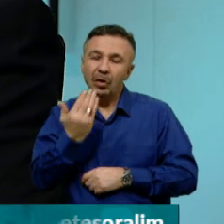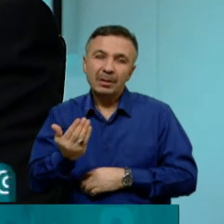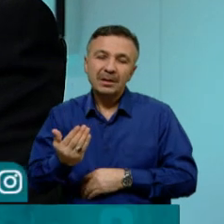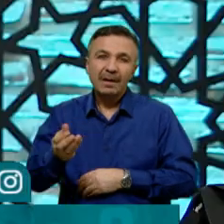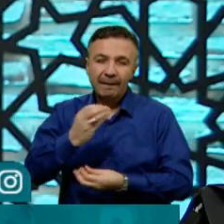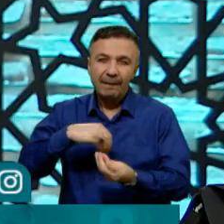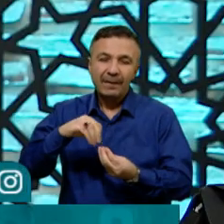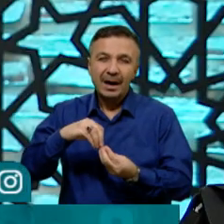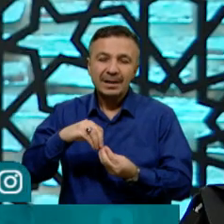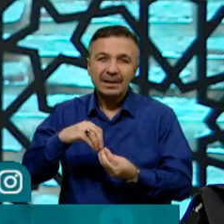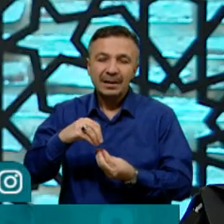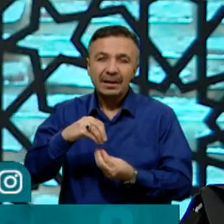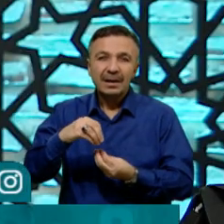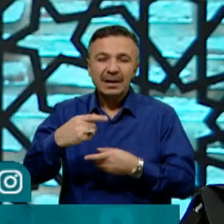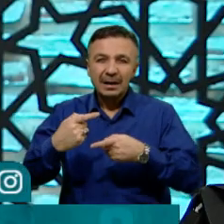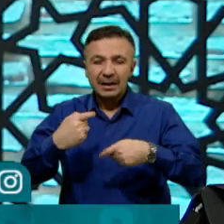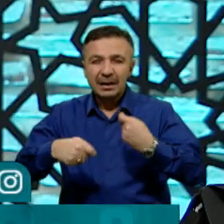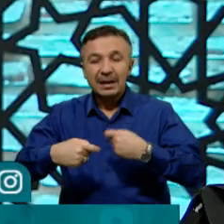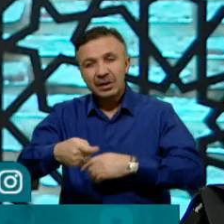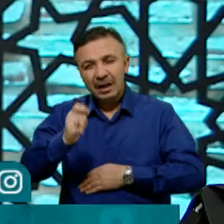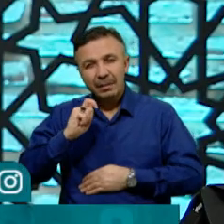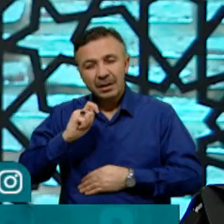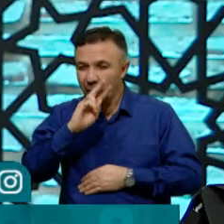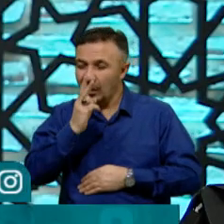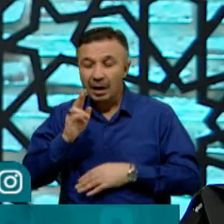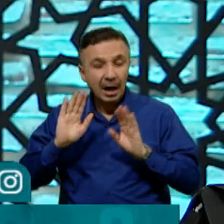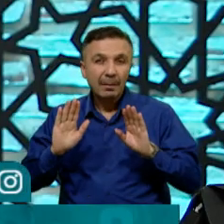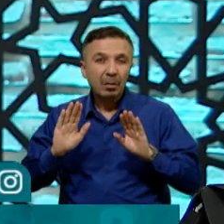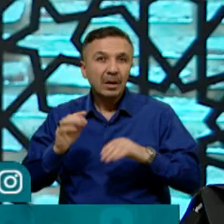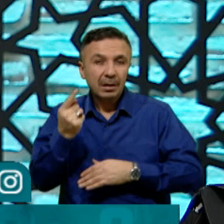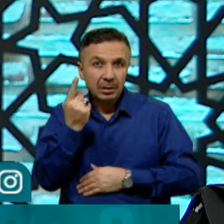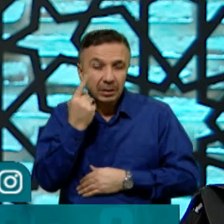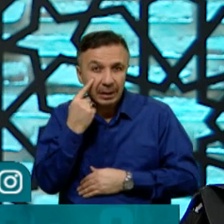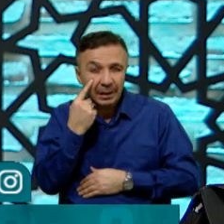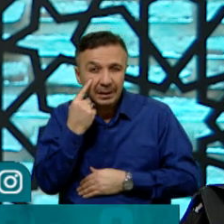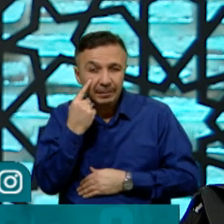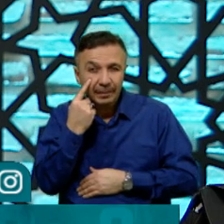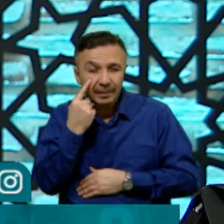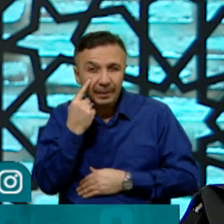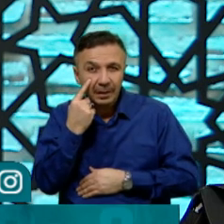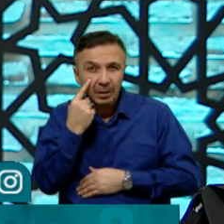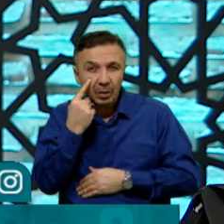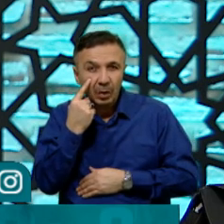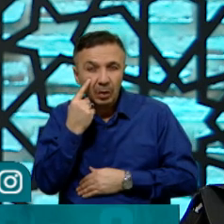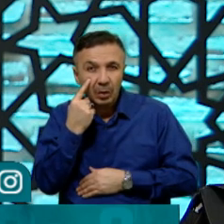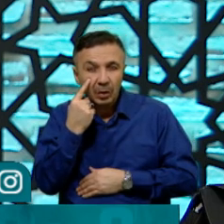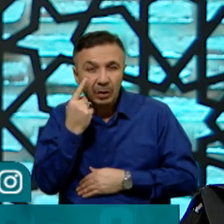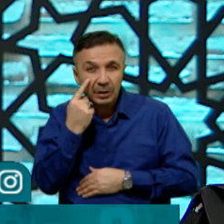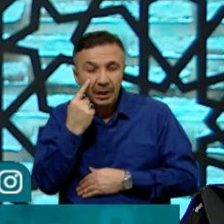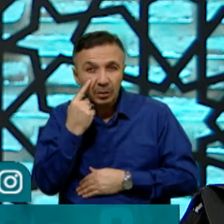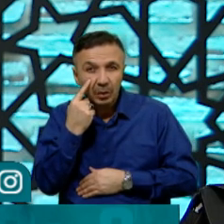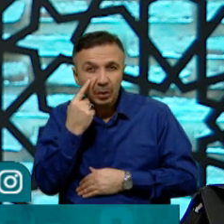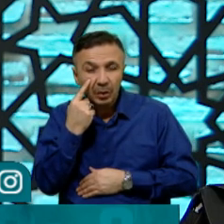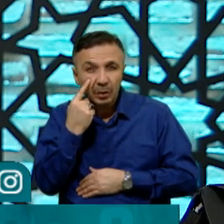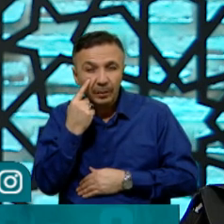kredi çekmek kullanmak haram Eyvallah Peki buna şahit mesela oluyor İnsanlar burada kefil oluyor bugünkü